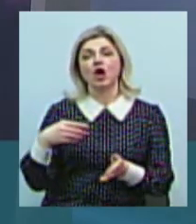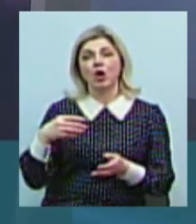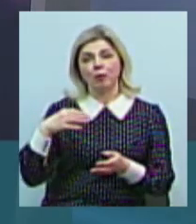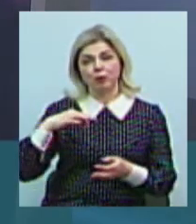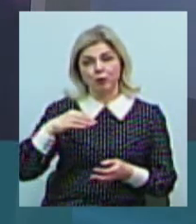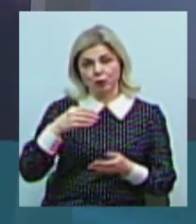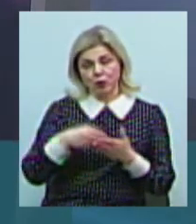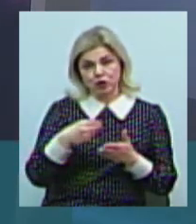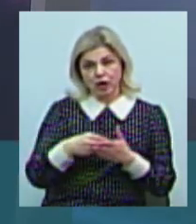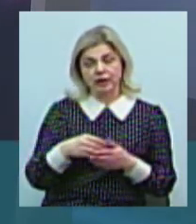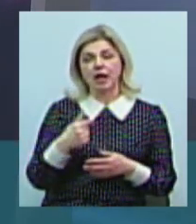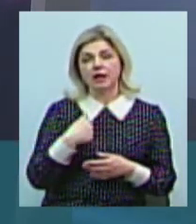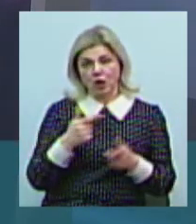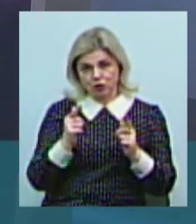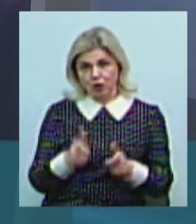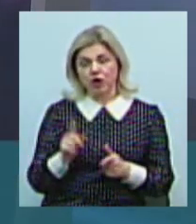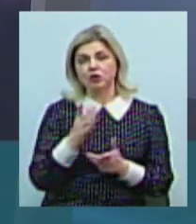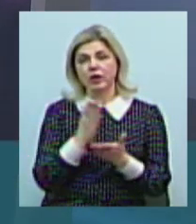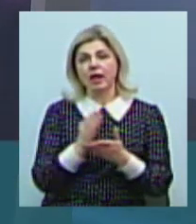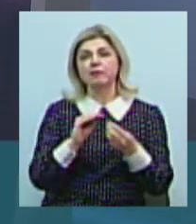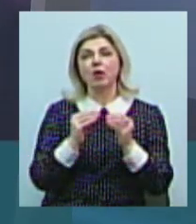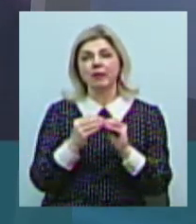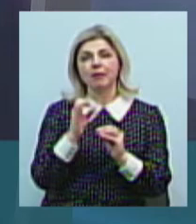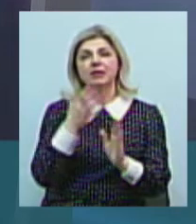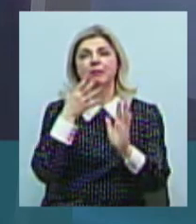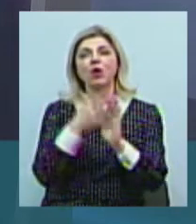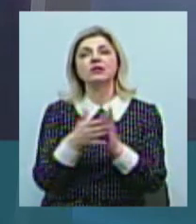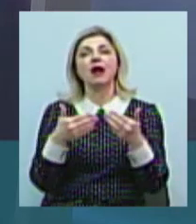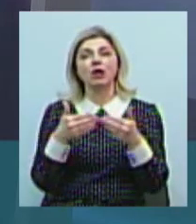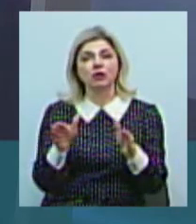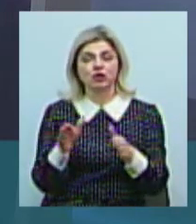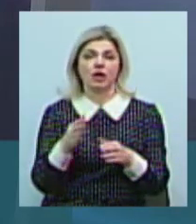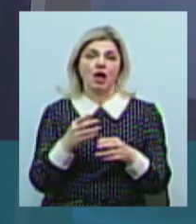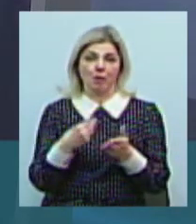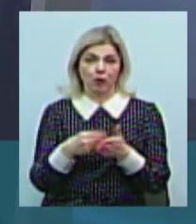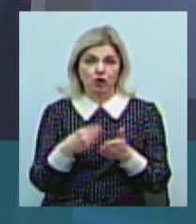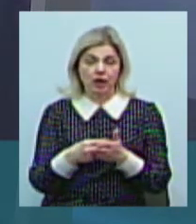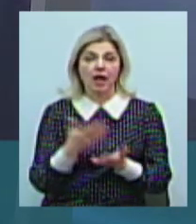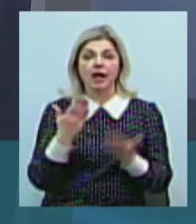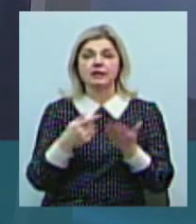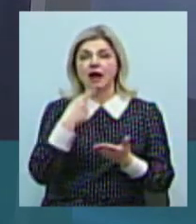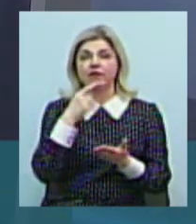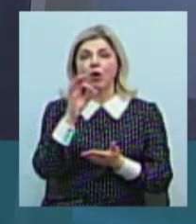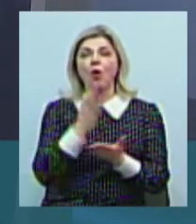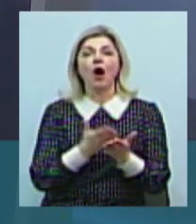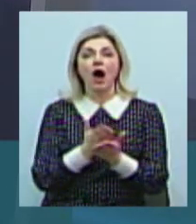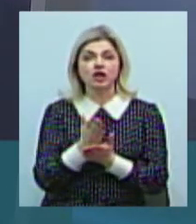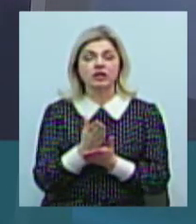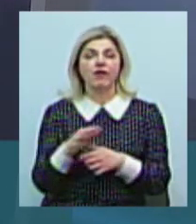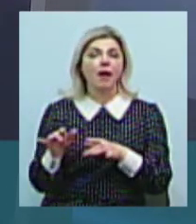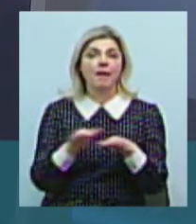согласна, есть проблема с прозрачностью бюджетного процесса. Но если говорить о качестве финансового менеджмента, о